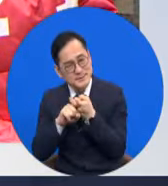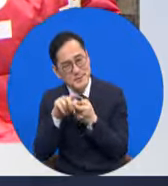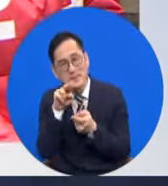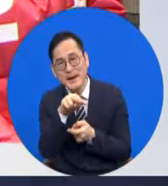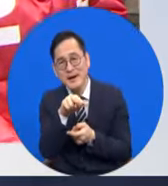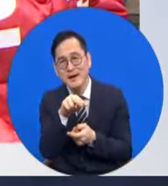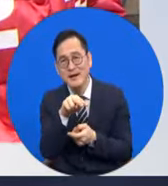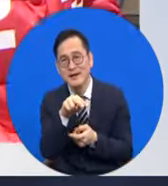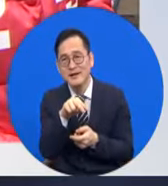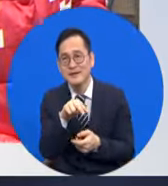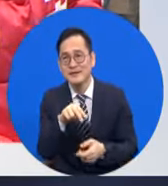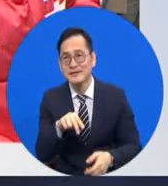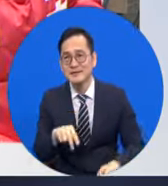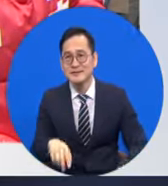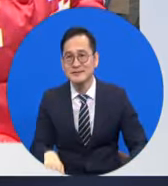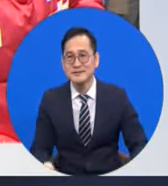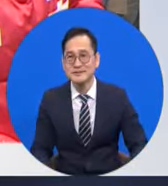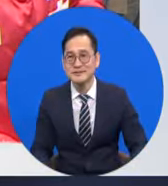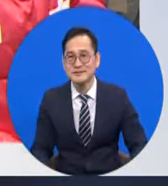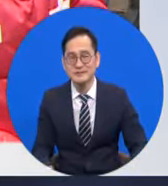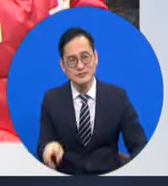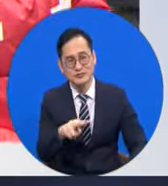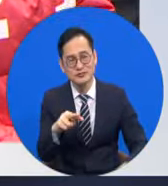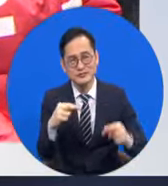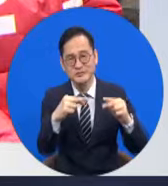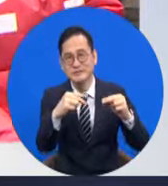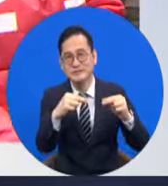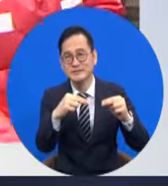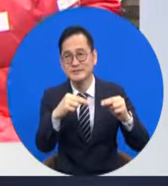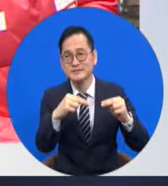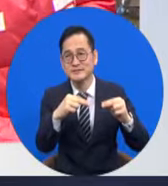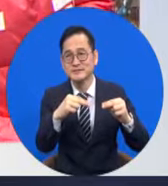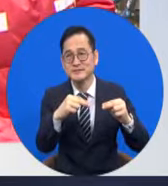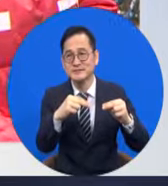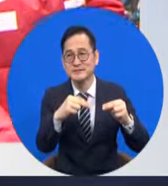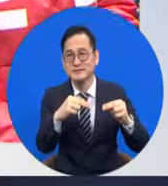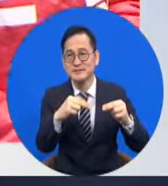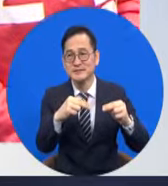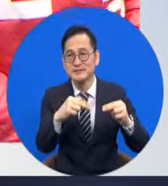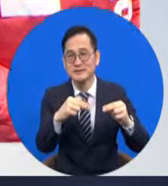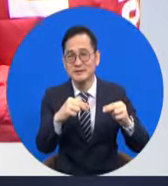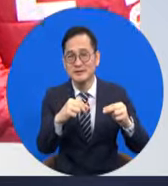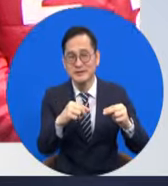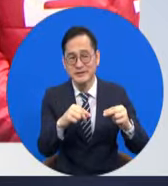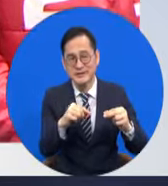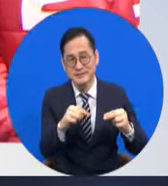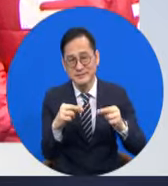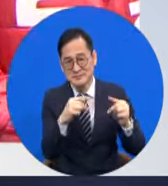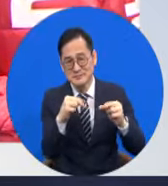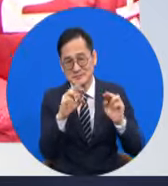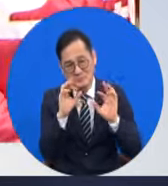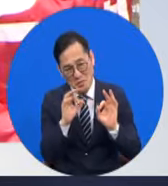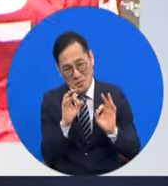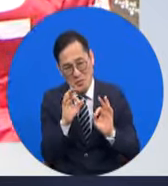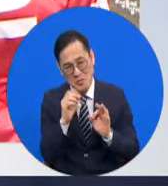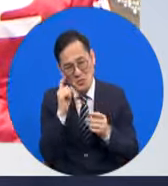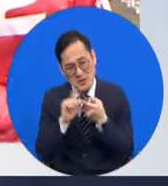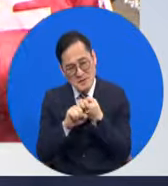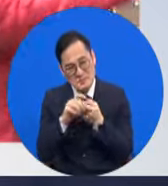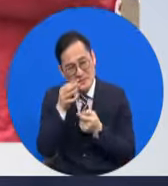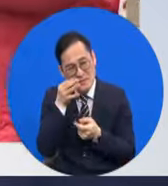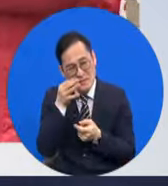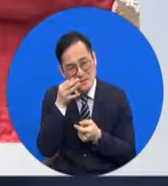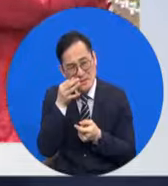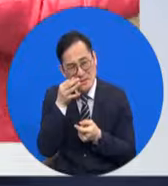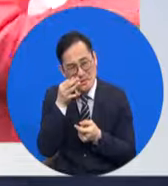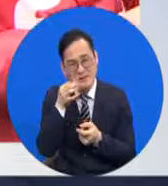지역에서는 그 두 여성 전문가끼리 대결하는 윤희숙 후보와 전현희 후보 간의 TV 토론도 아마 좀 유튜브 같은 걸로 많이